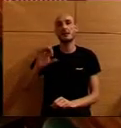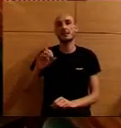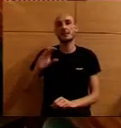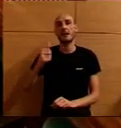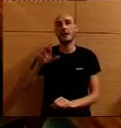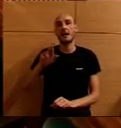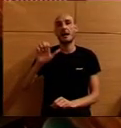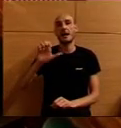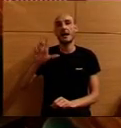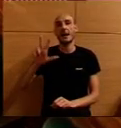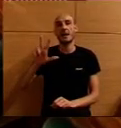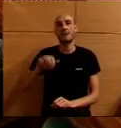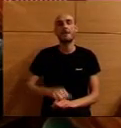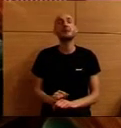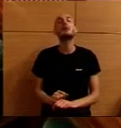Moltes gràcies.